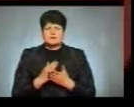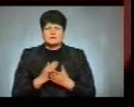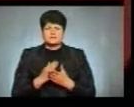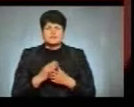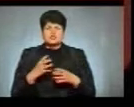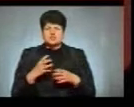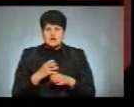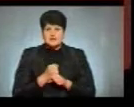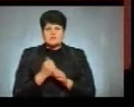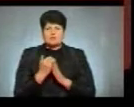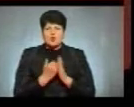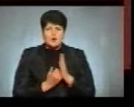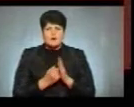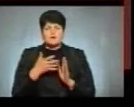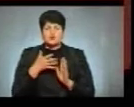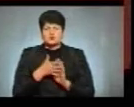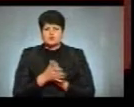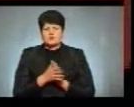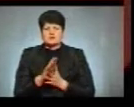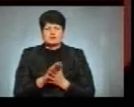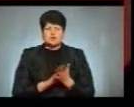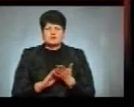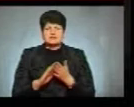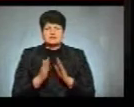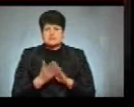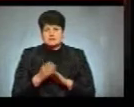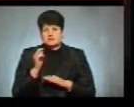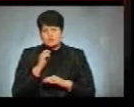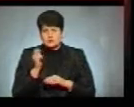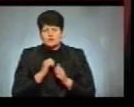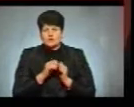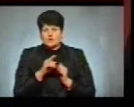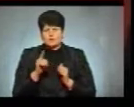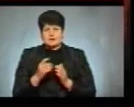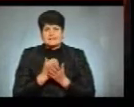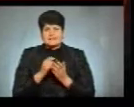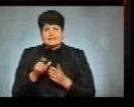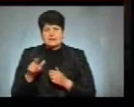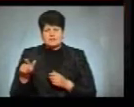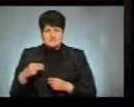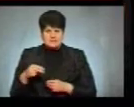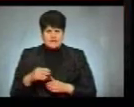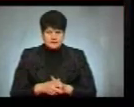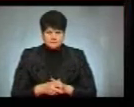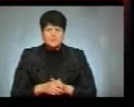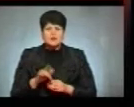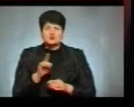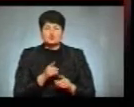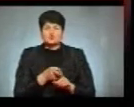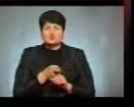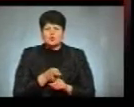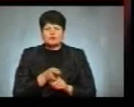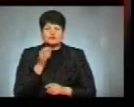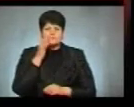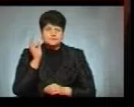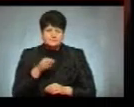зжатість такої розуміння продовження ситуації в країні кожним з кандидатів в президенти. І ну, стосовно компетенцій,